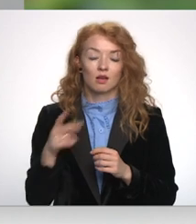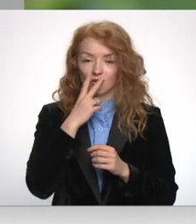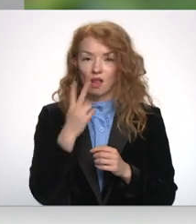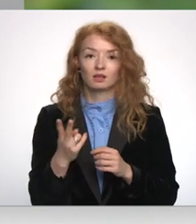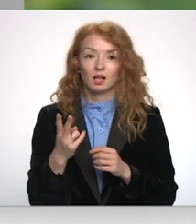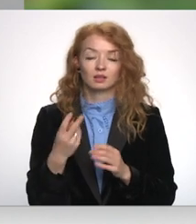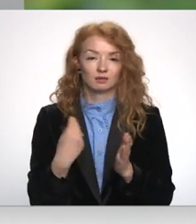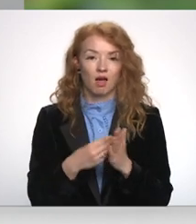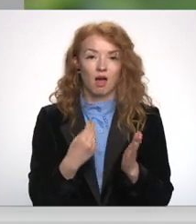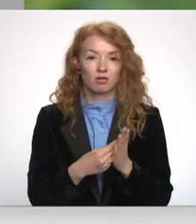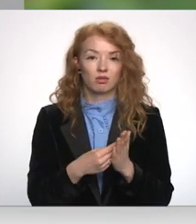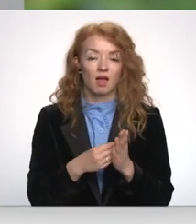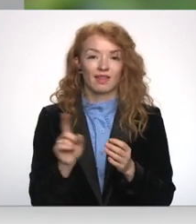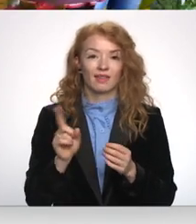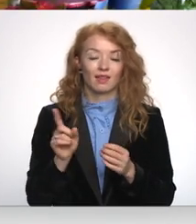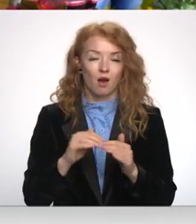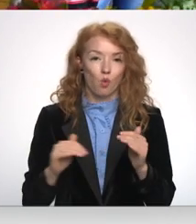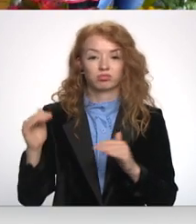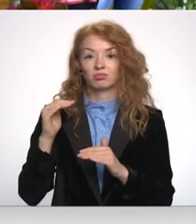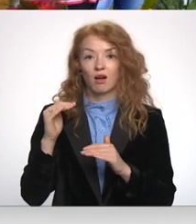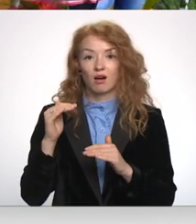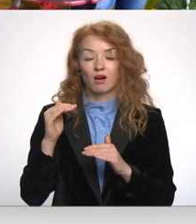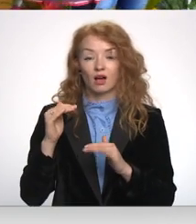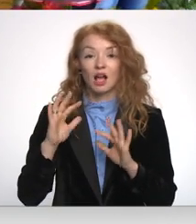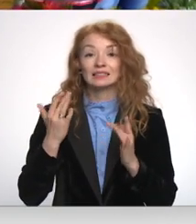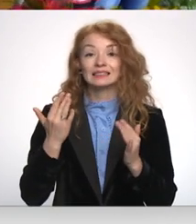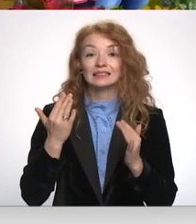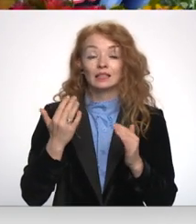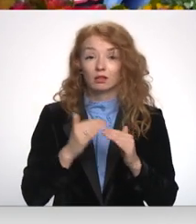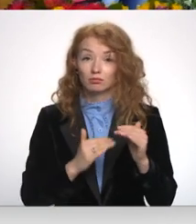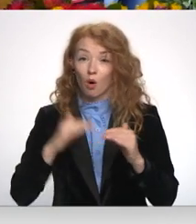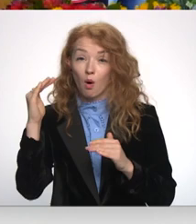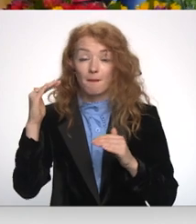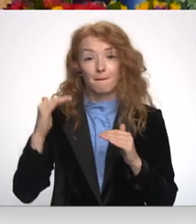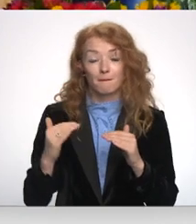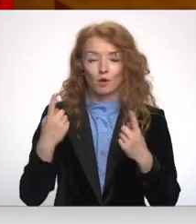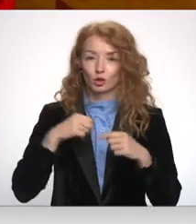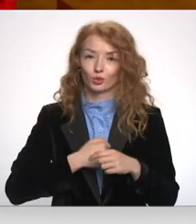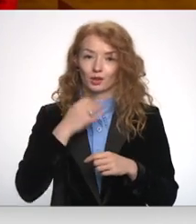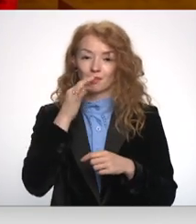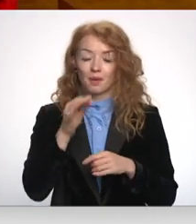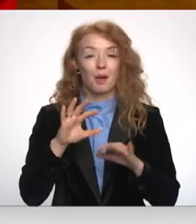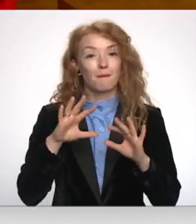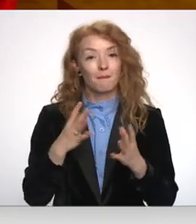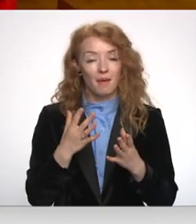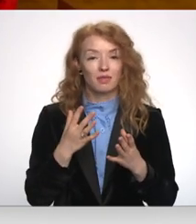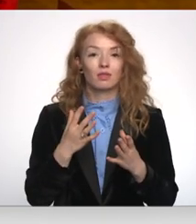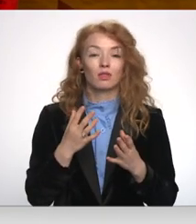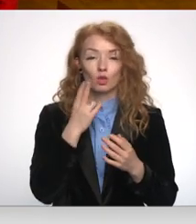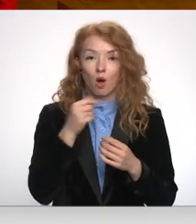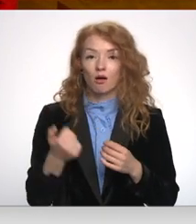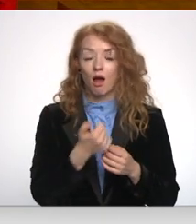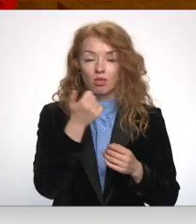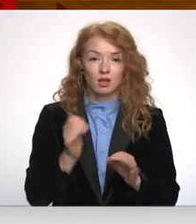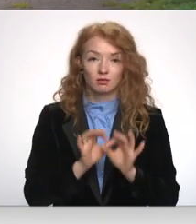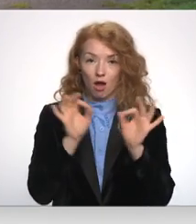ka cena ir augstāka. Cik ļoti celsies cenas, šobrīd grūti prognozēt, bet Uldis Jaunzemes norāda, ka no gada